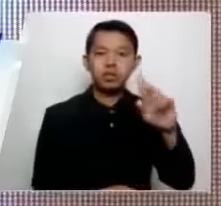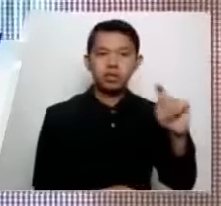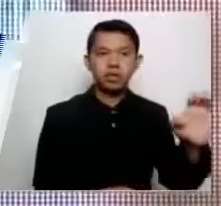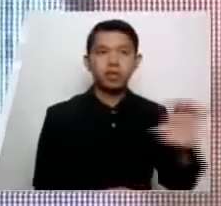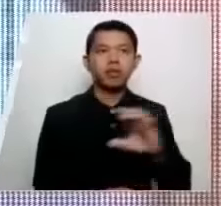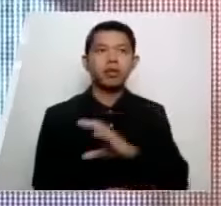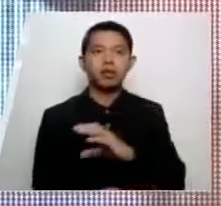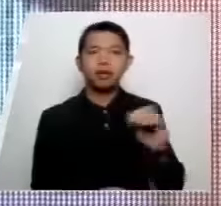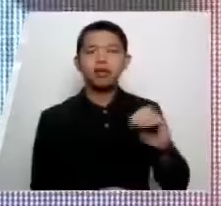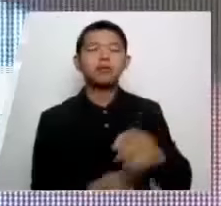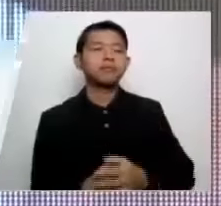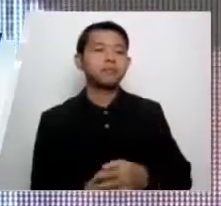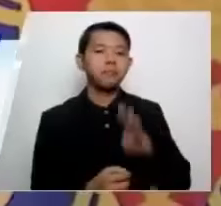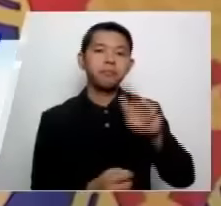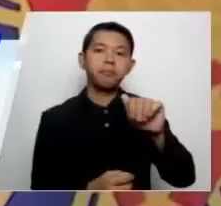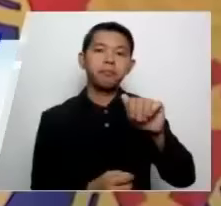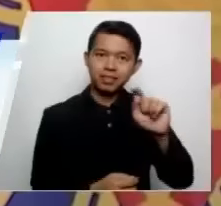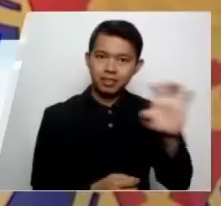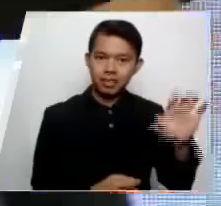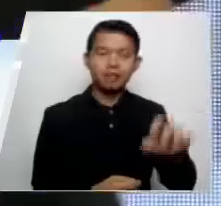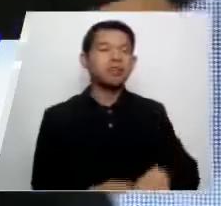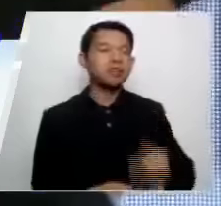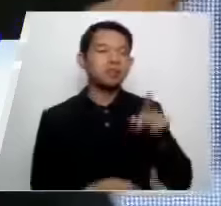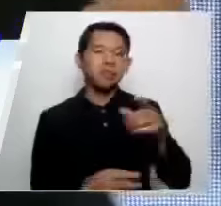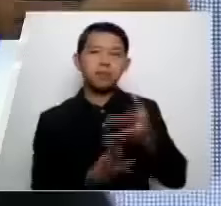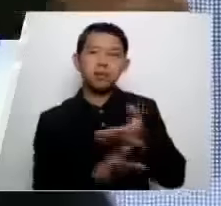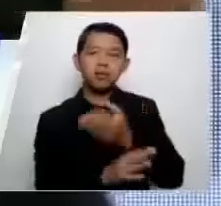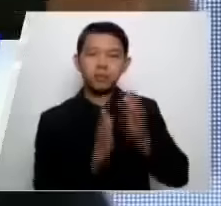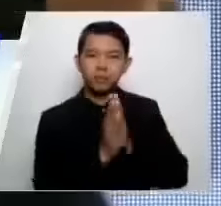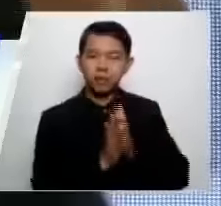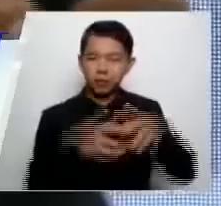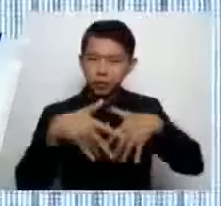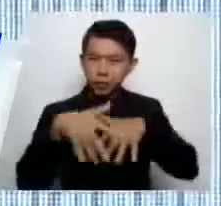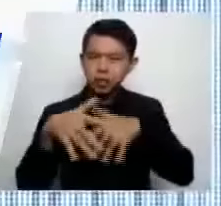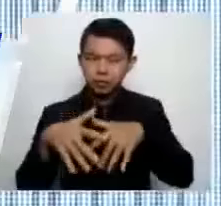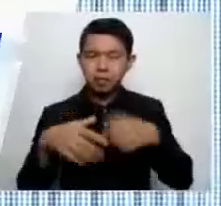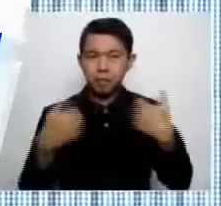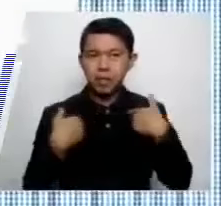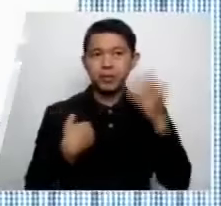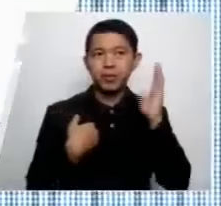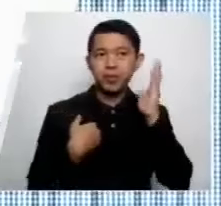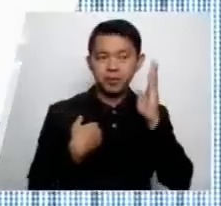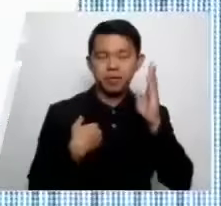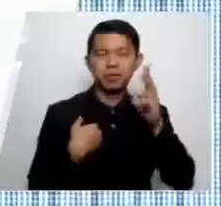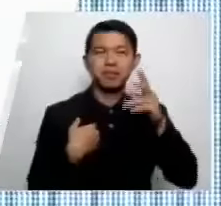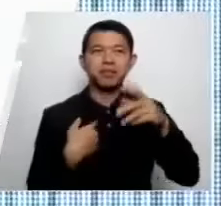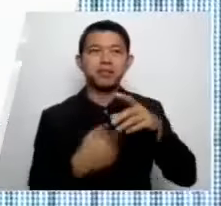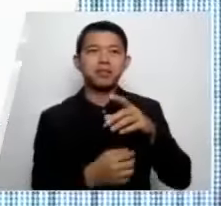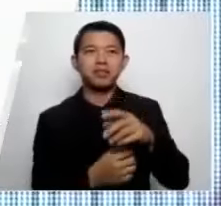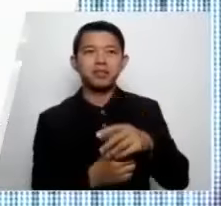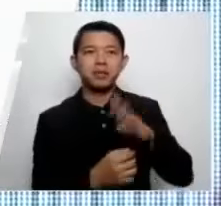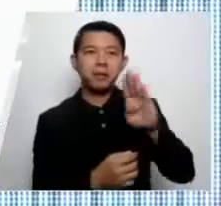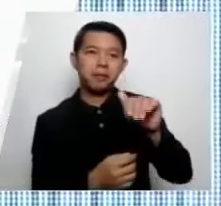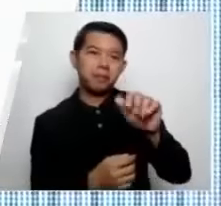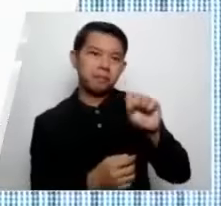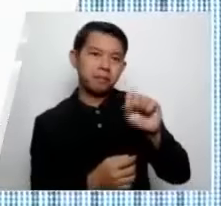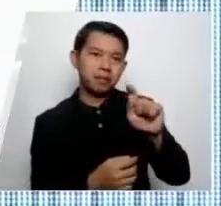sa isang pagtitipon si Mayor Baste kung saan hinamon niya ang Pangulo. Mr. President, kung wala kay